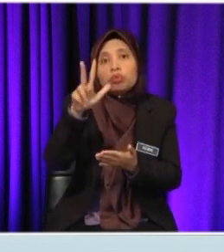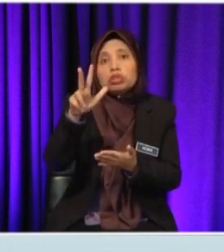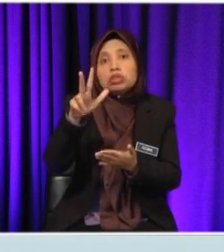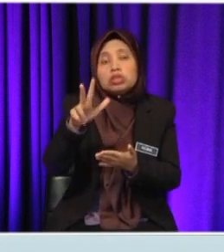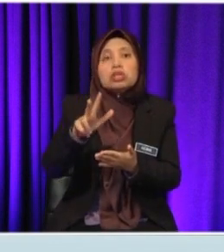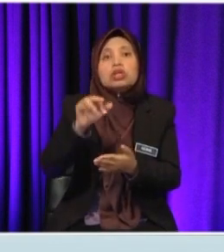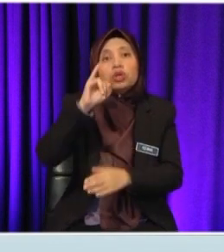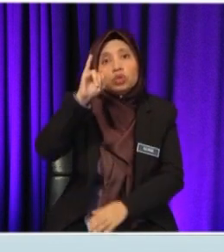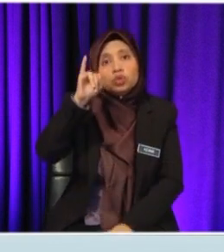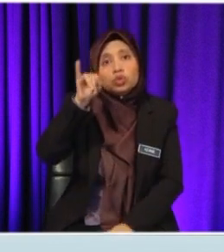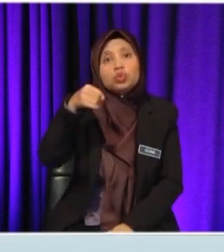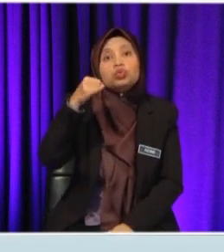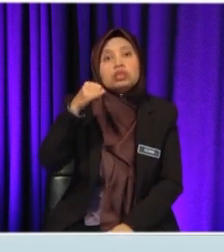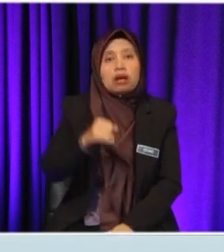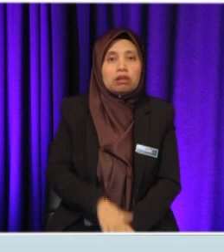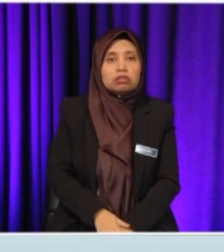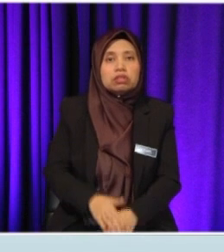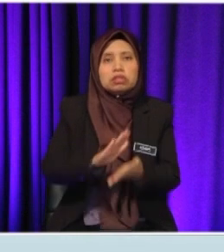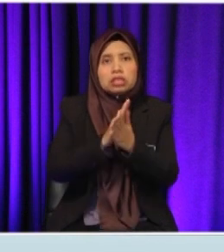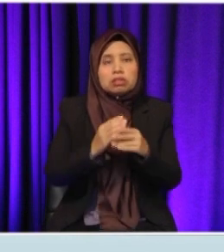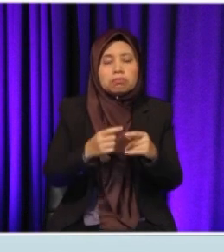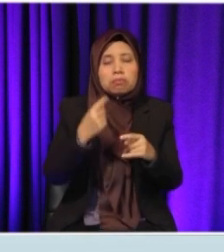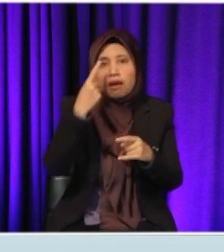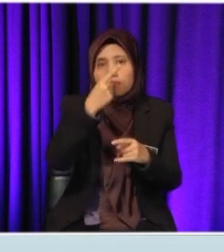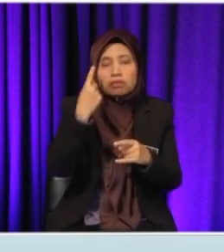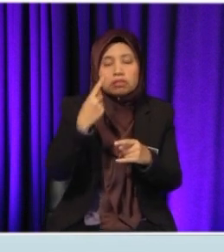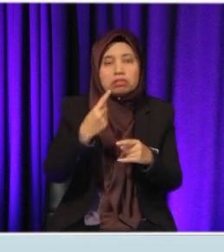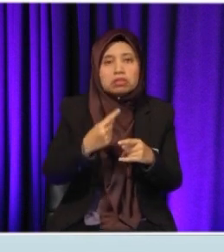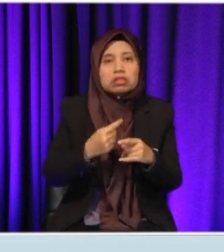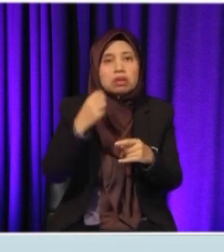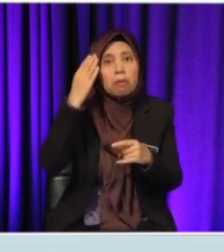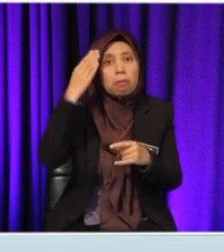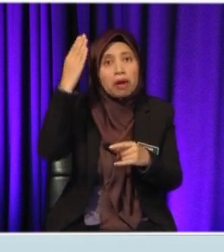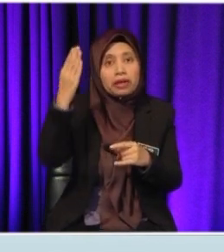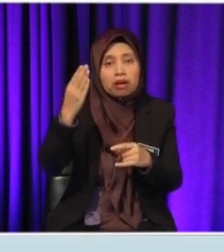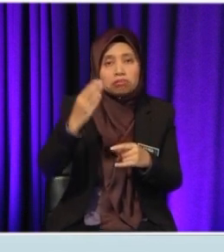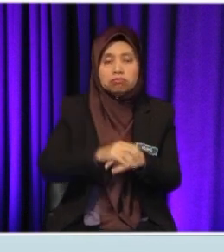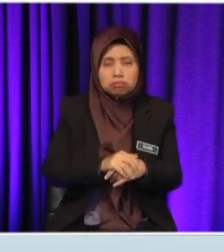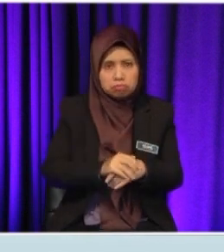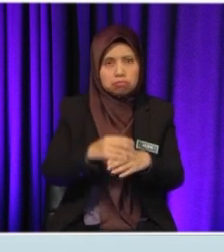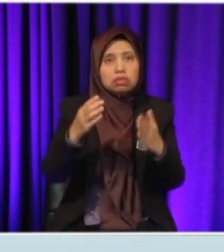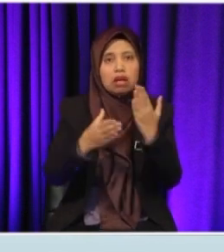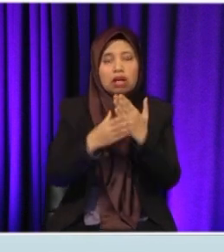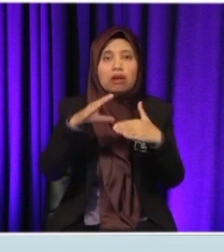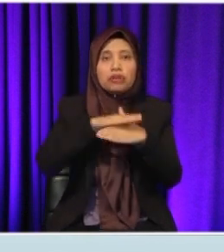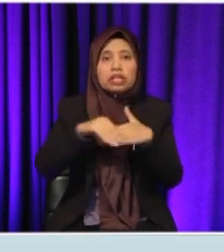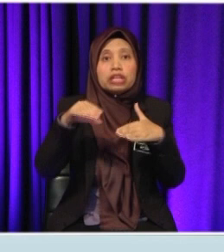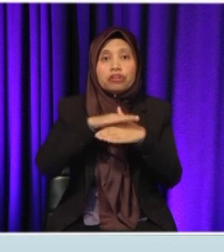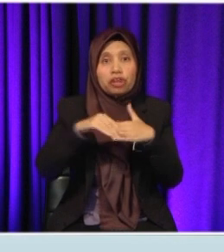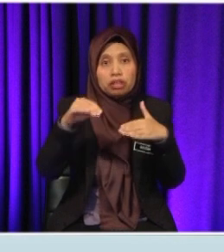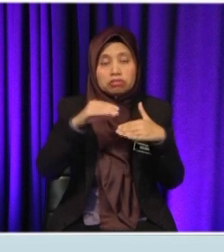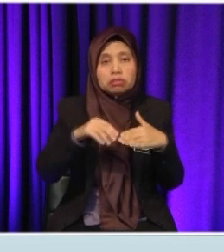mata terbayang simbol ringgit-ringgit. Jadi, terkejut. Nilai saman itu berjumlah 27 juta. Terlalu